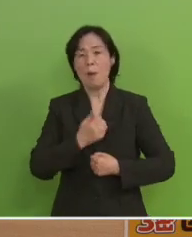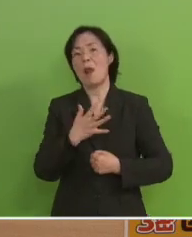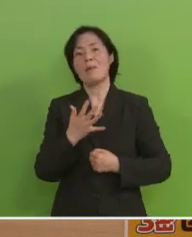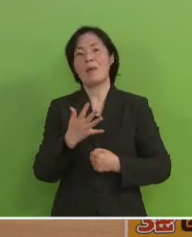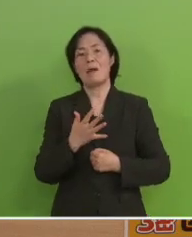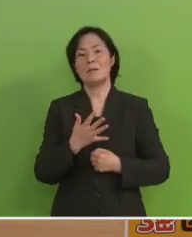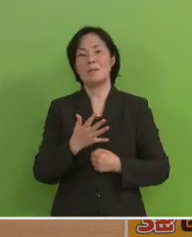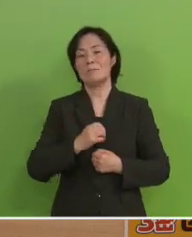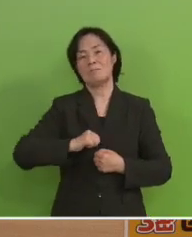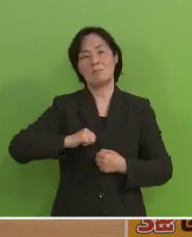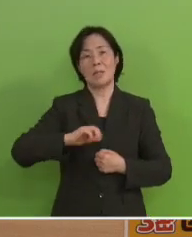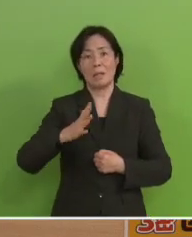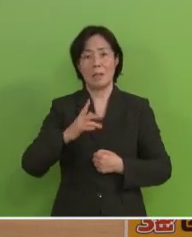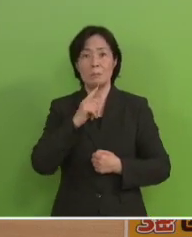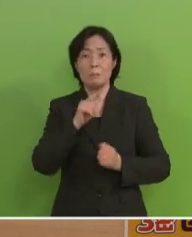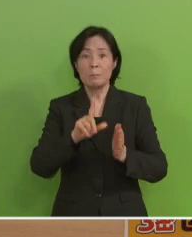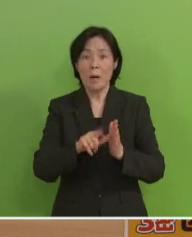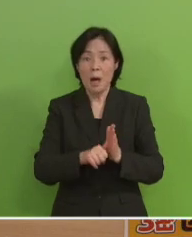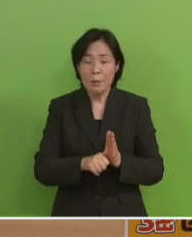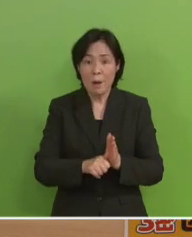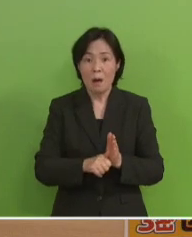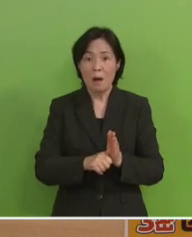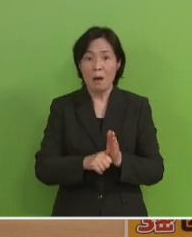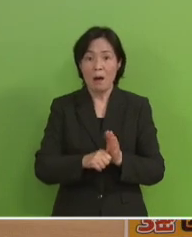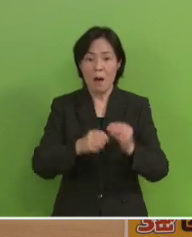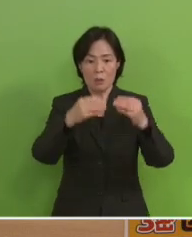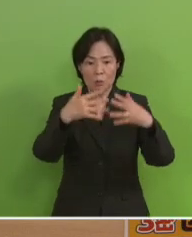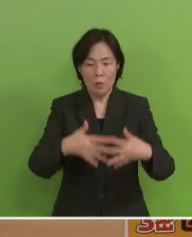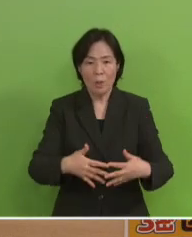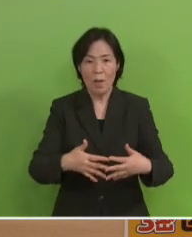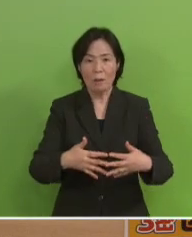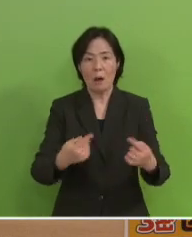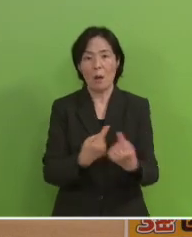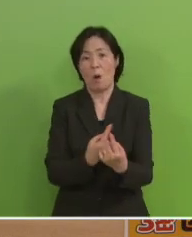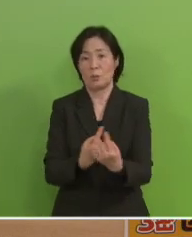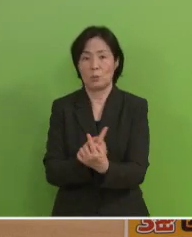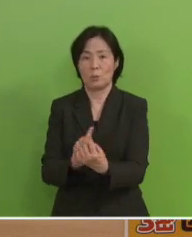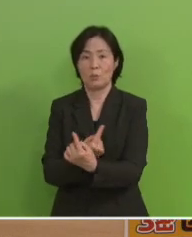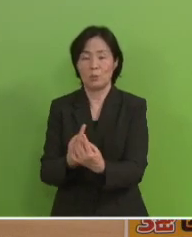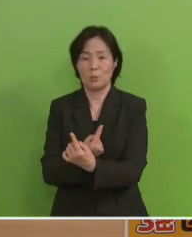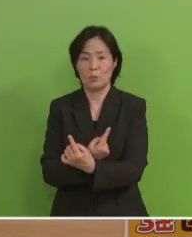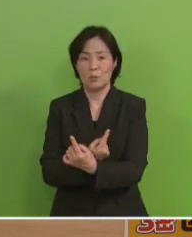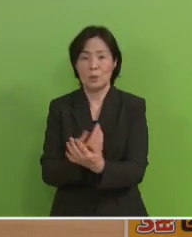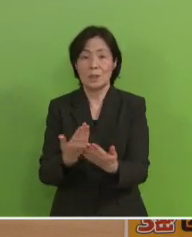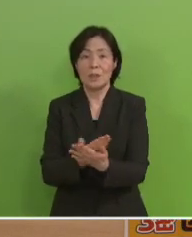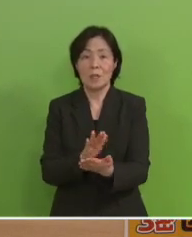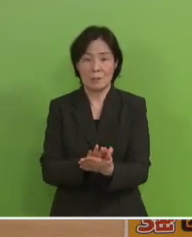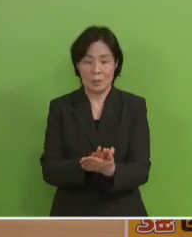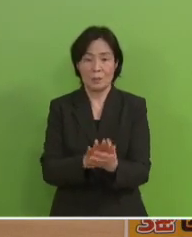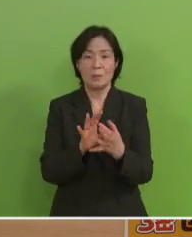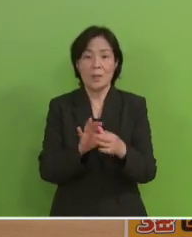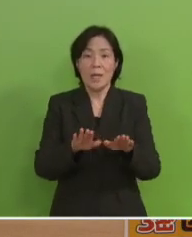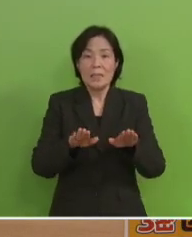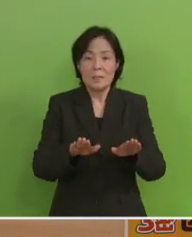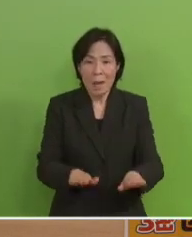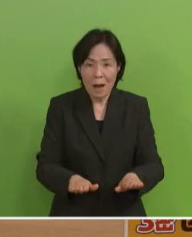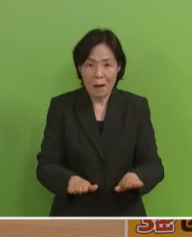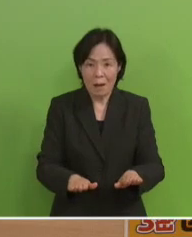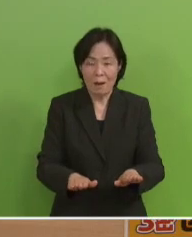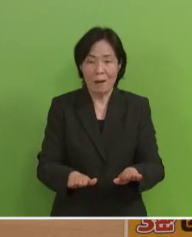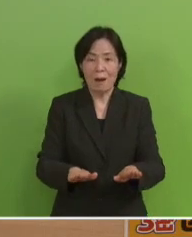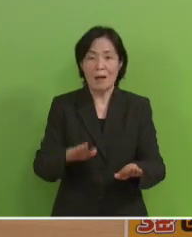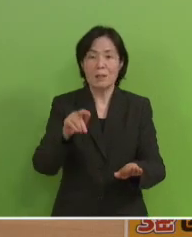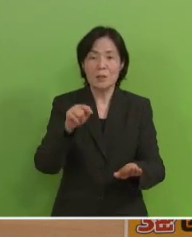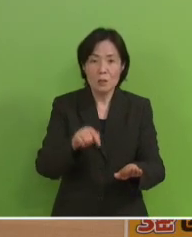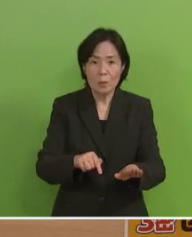ことになったらこれはまたあのいろんな条件が変わってくるということになりますので今その